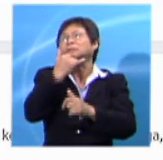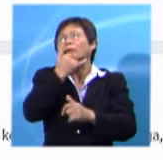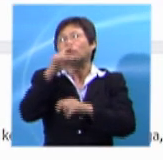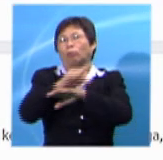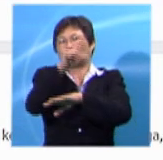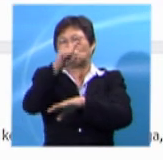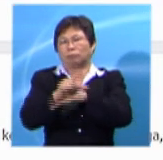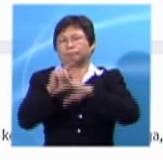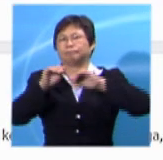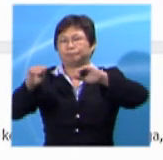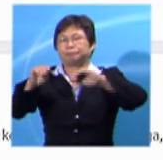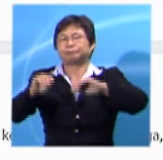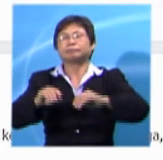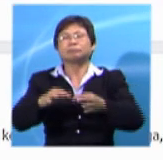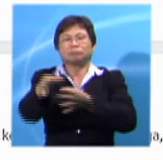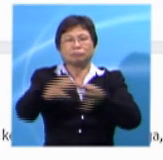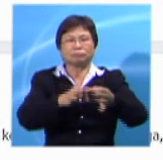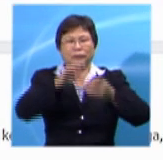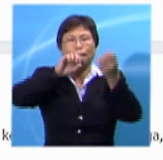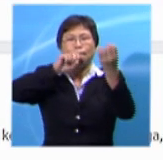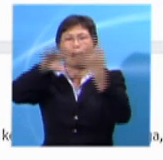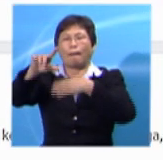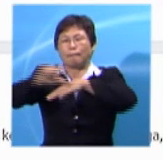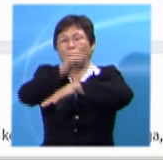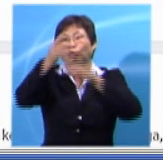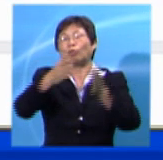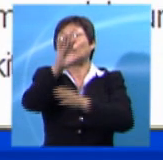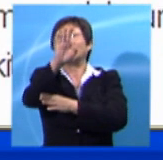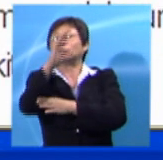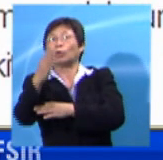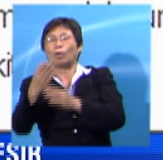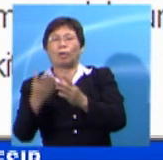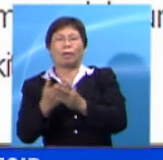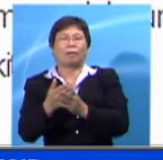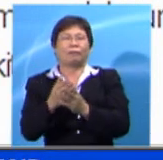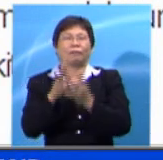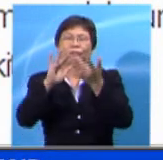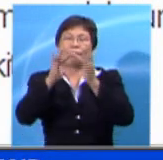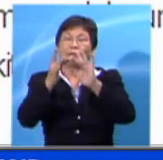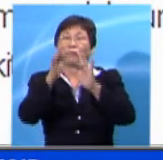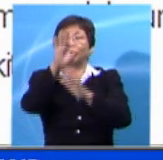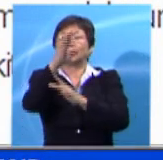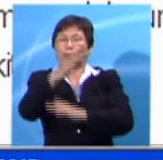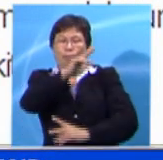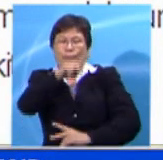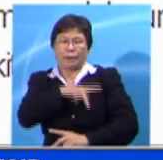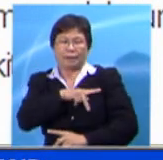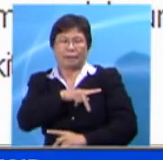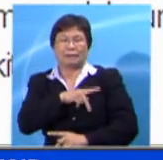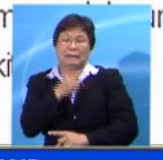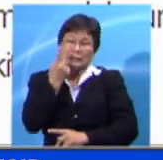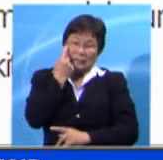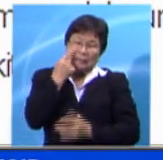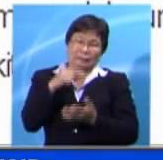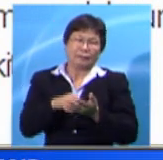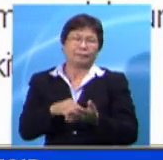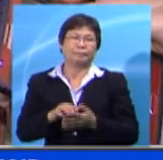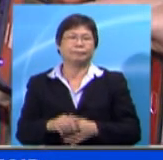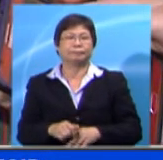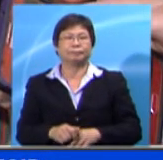penyalahgunaannya beliau mengulas maklum balas pengguna Facebook melalui laman Facebook peribadinya kebelakangan